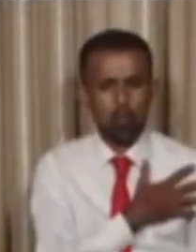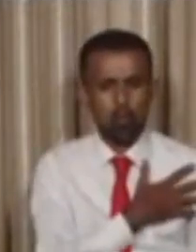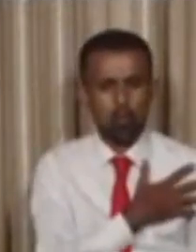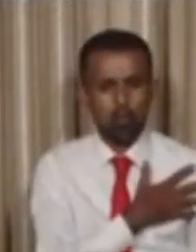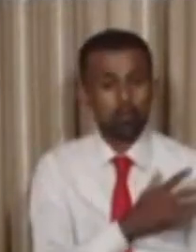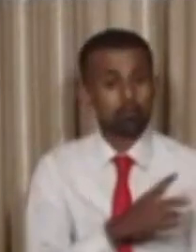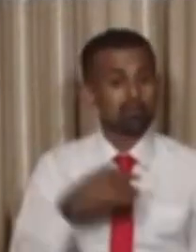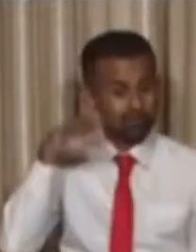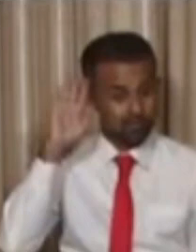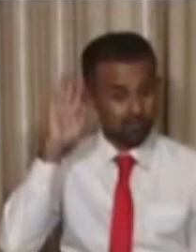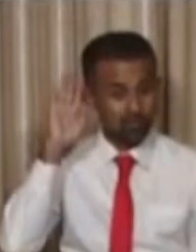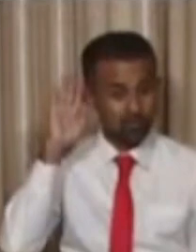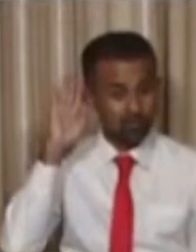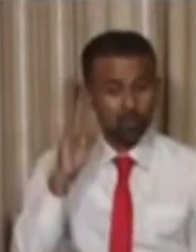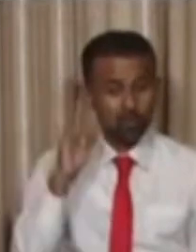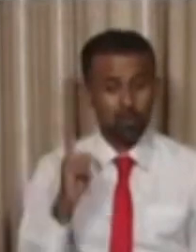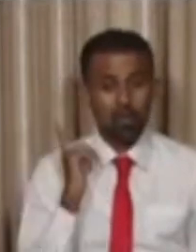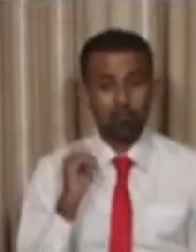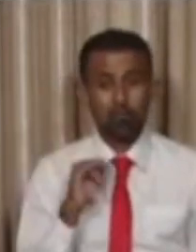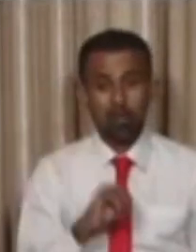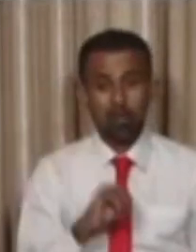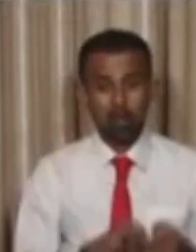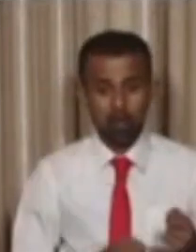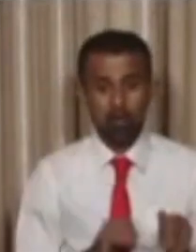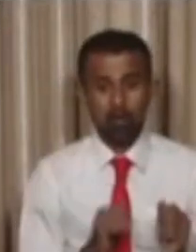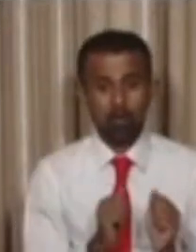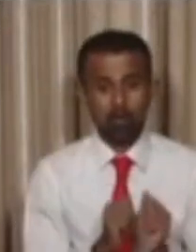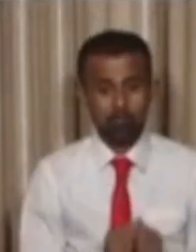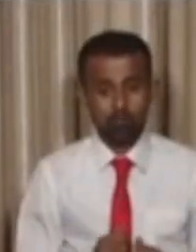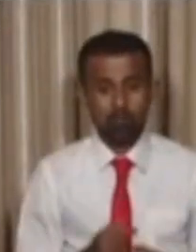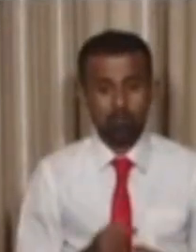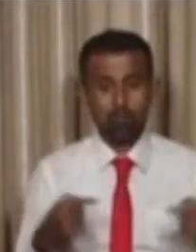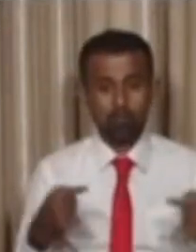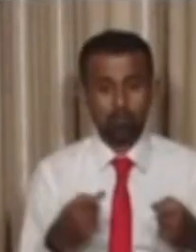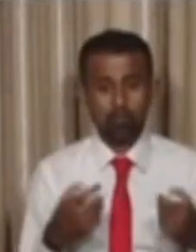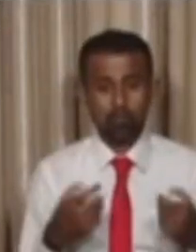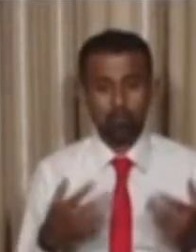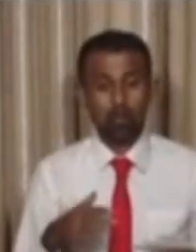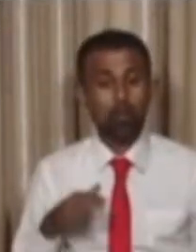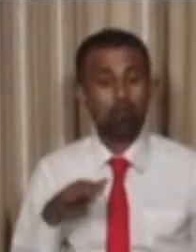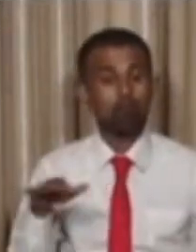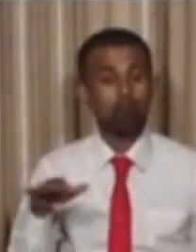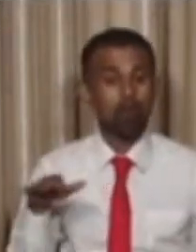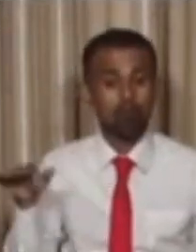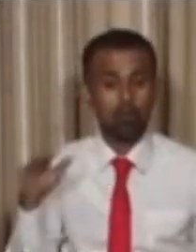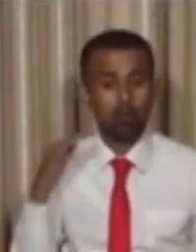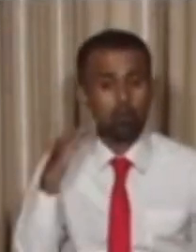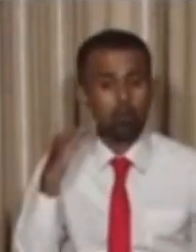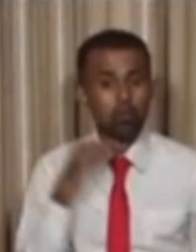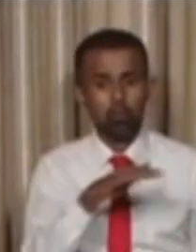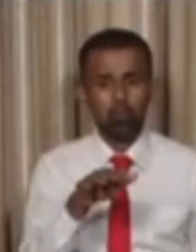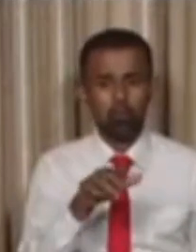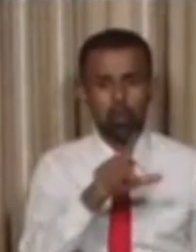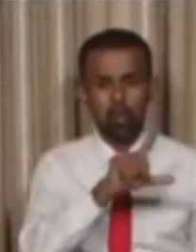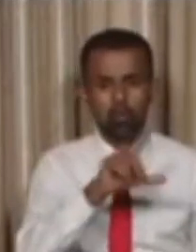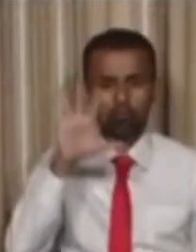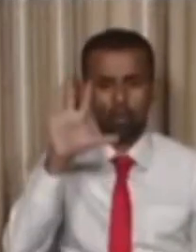இருந்தார். அவர் சொன்னார், யுத்தம் நடக்கிற பிரதேசங்களிலே 75,000 மக்கள் இருக்கிறார்கள் என்று. ஆனால் யுத்தம் முடிந்த